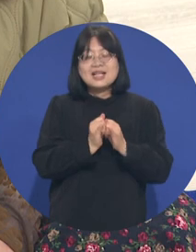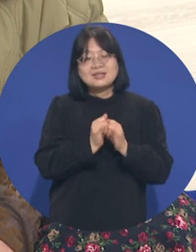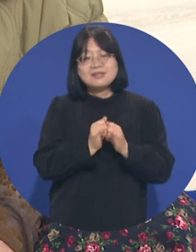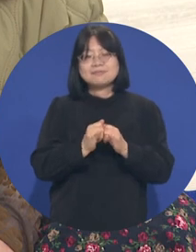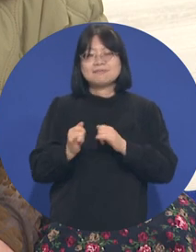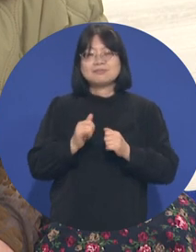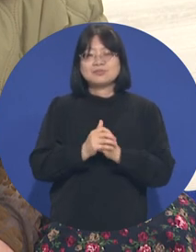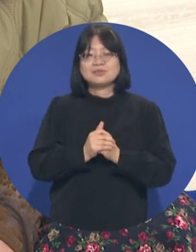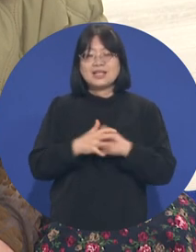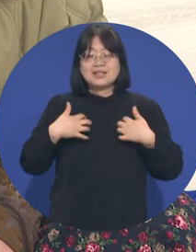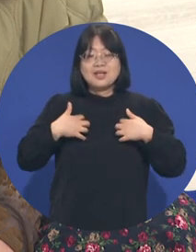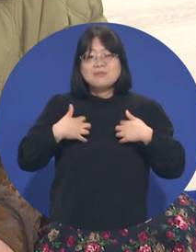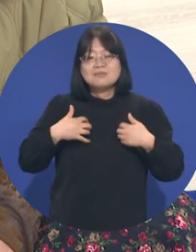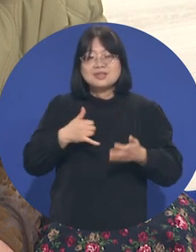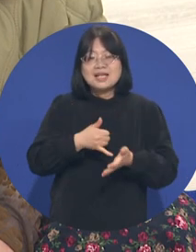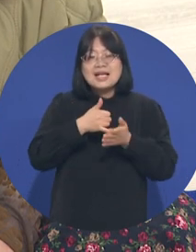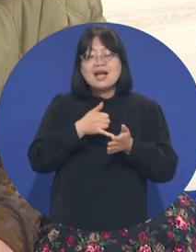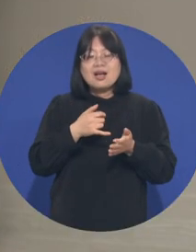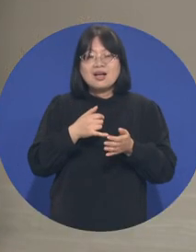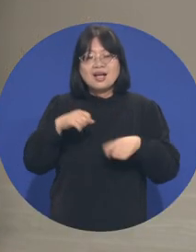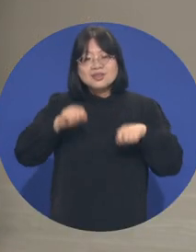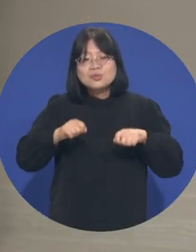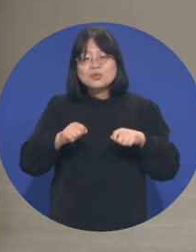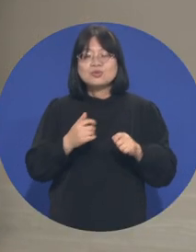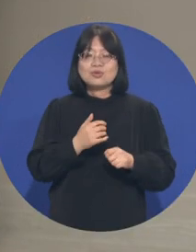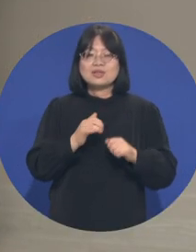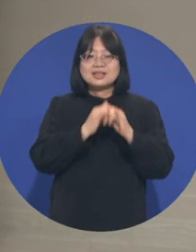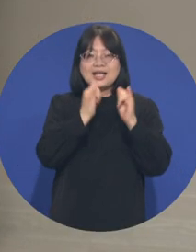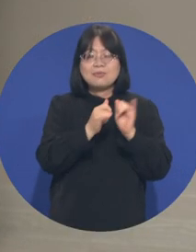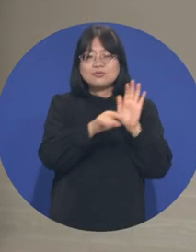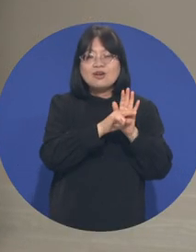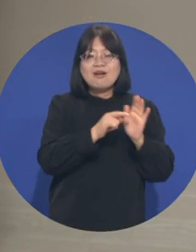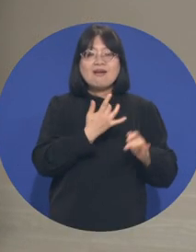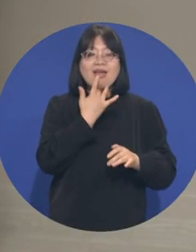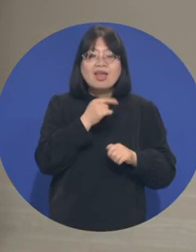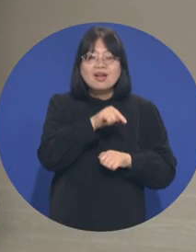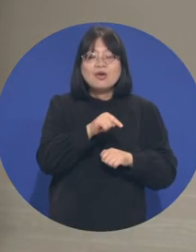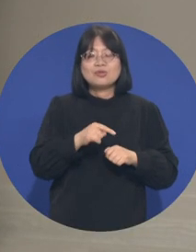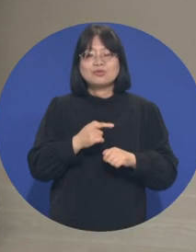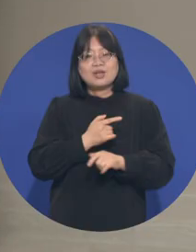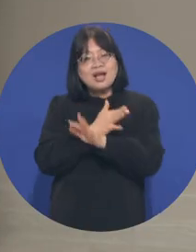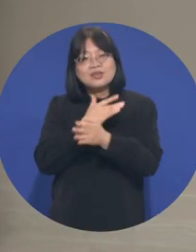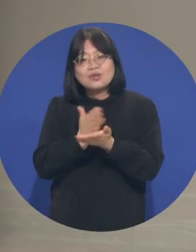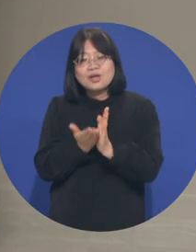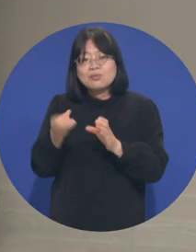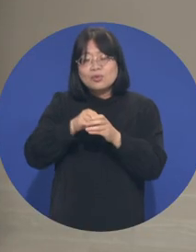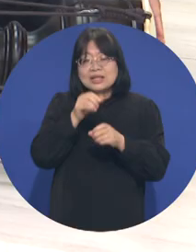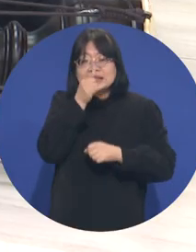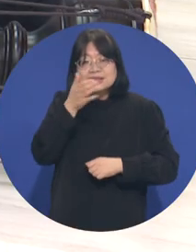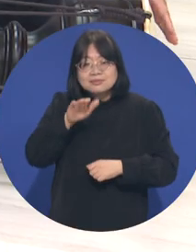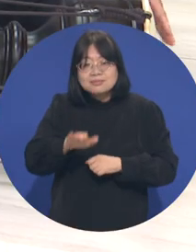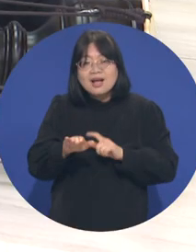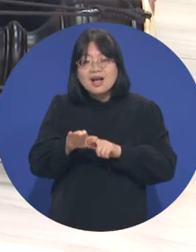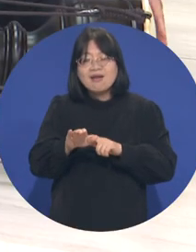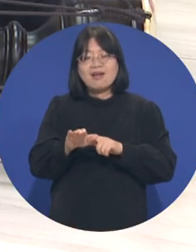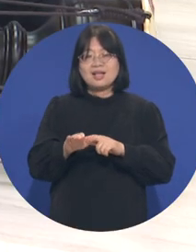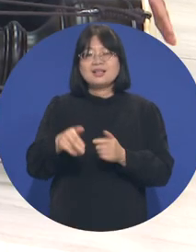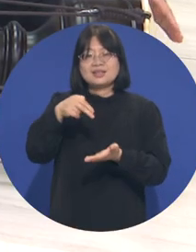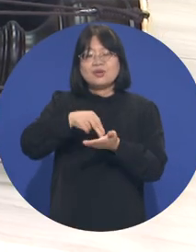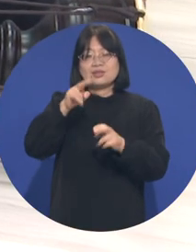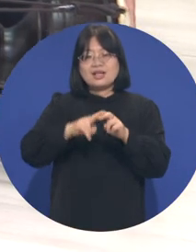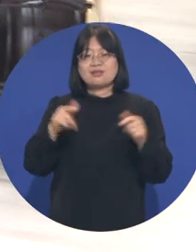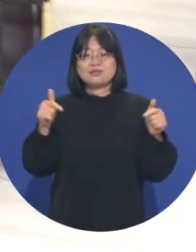풍자, 과장 익살 등의 묘미들이 녹아있는 휘모리 작가는 오늘날 랩에 비견할 만하지만 입지는 갈수록 좁아지고